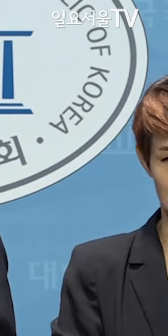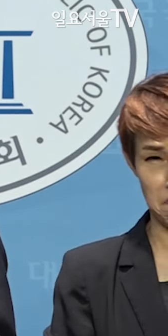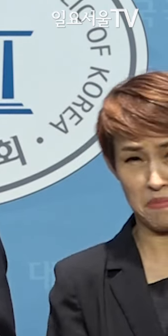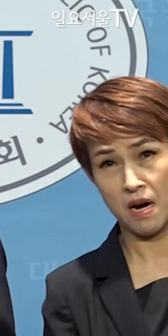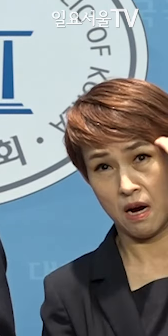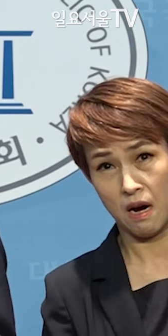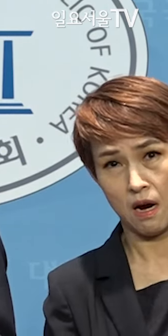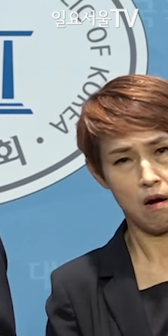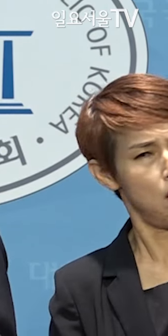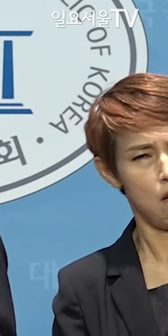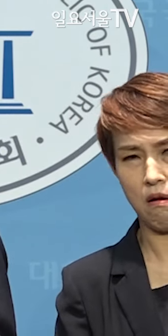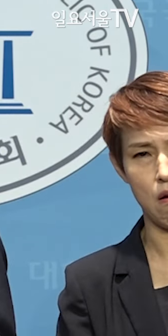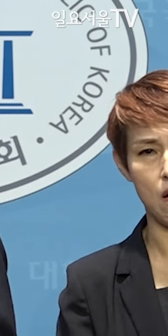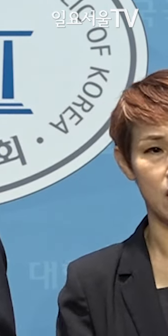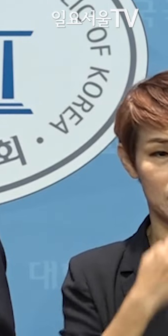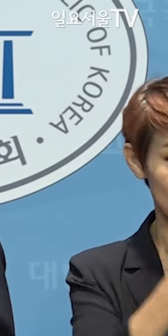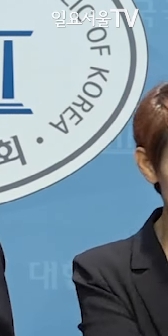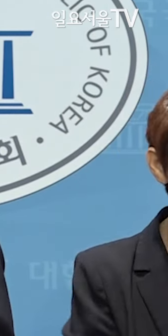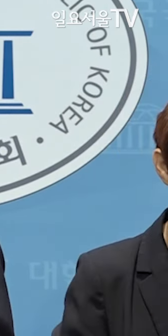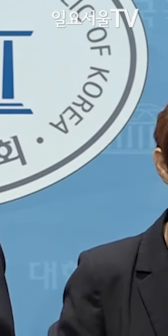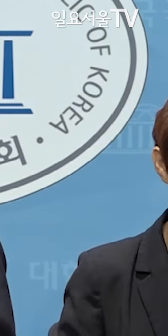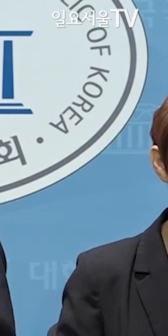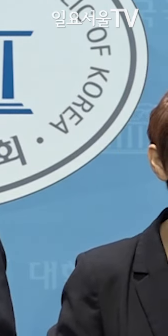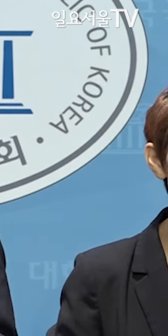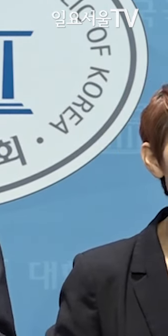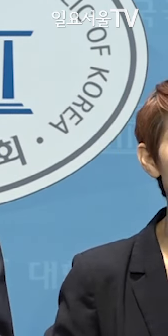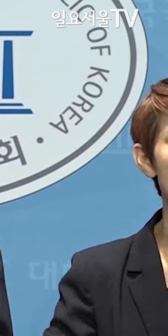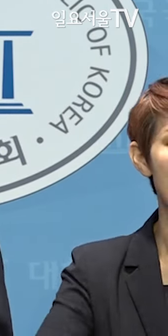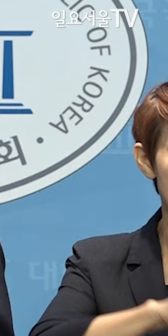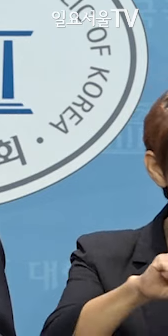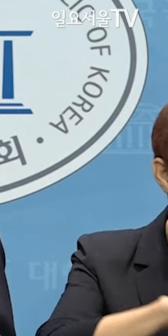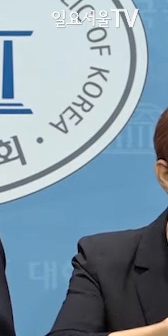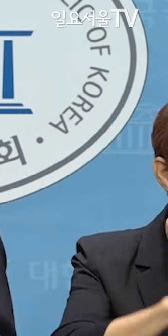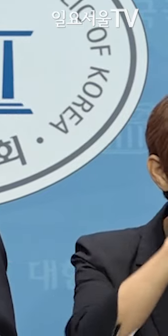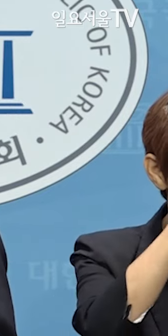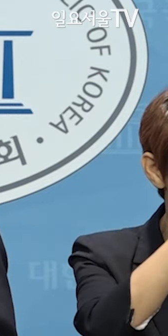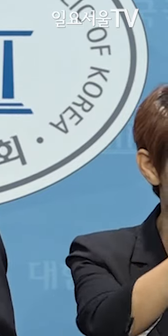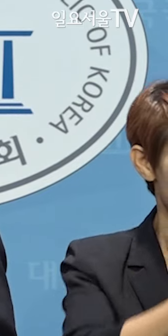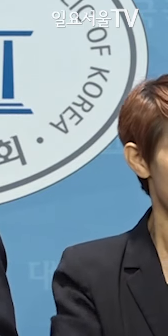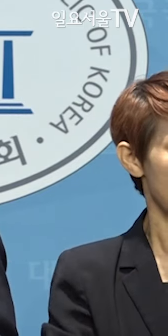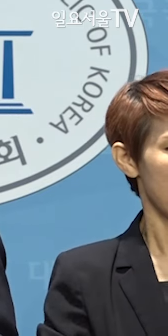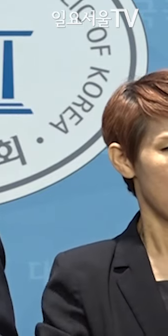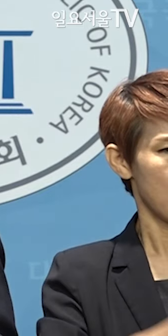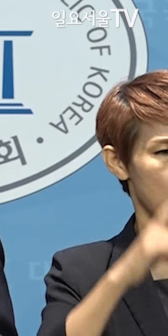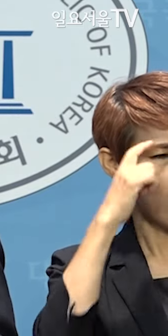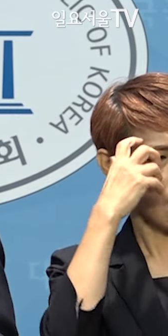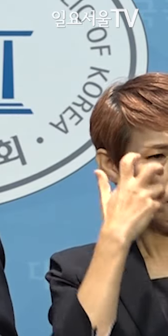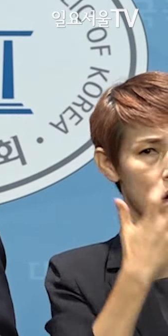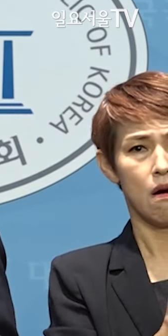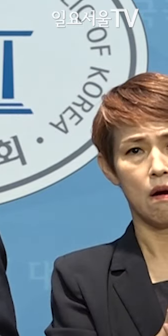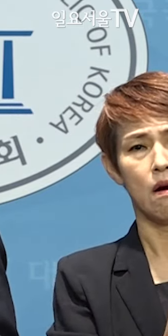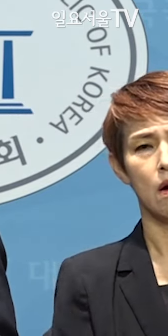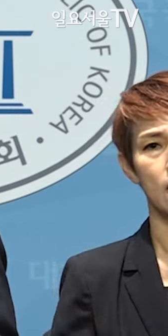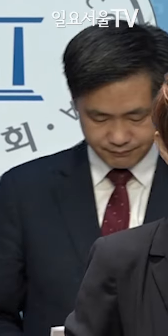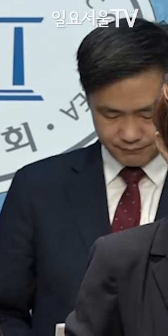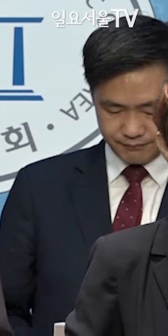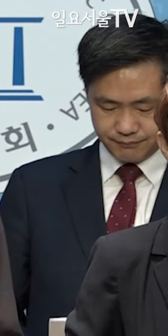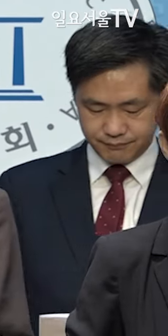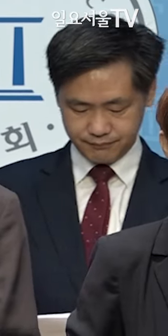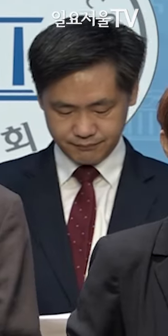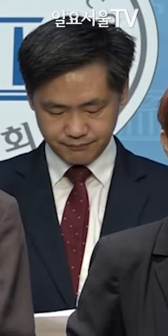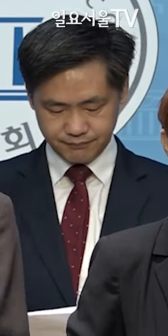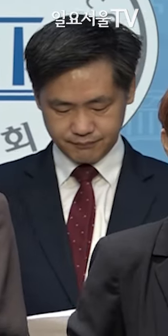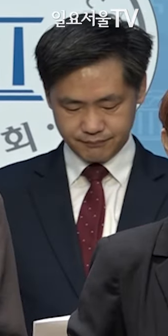거대 정당인 민주당이 앞장서고 있다는 사실에 더더 하지 않을 수